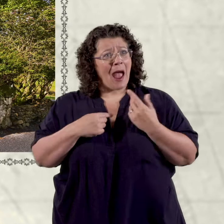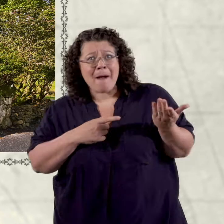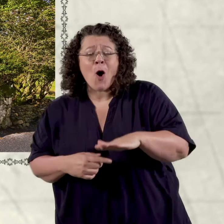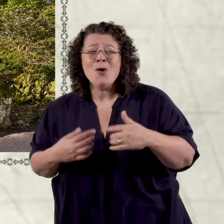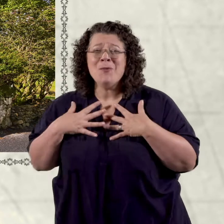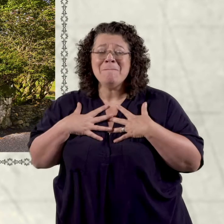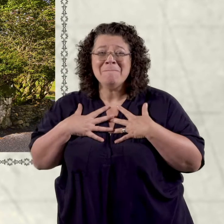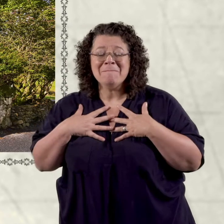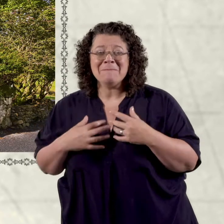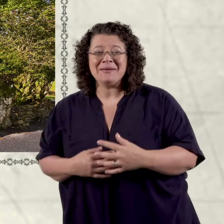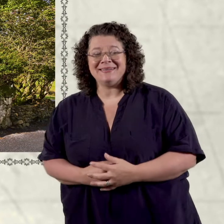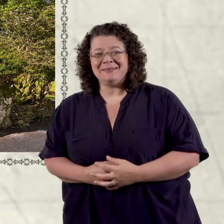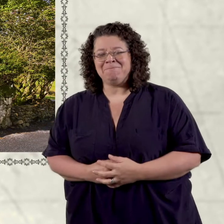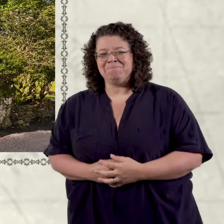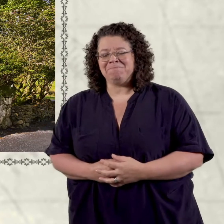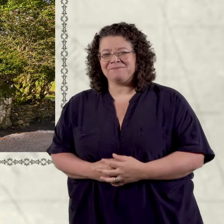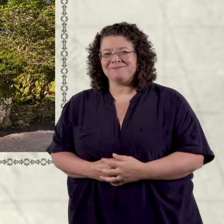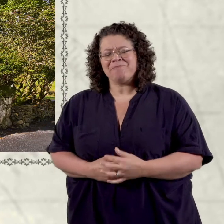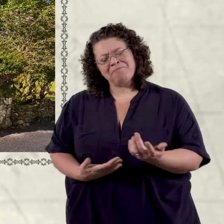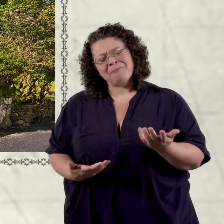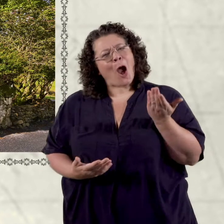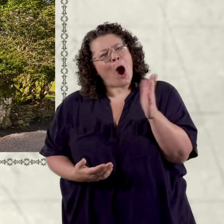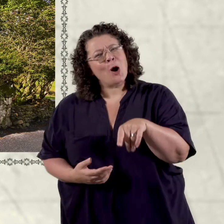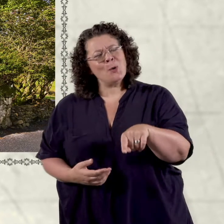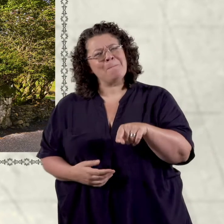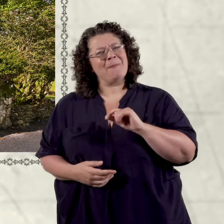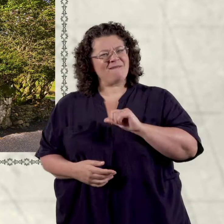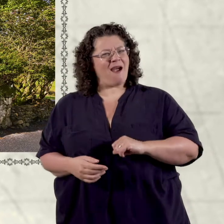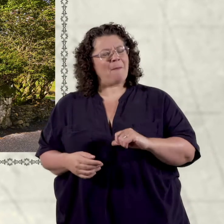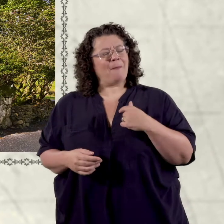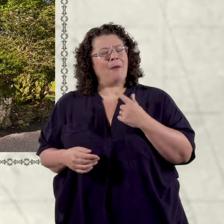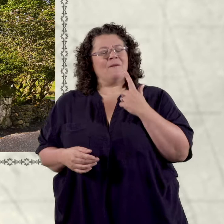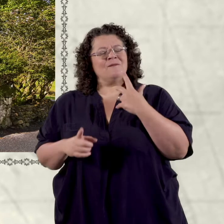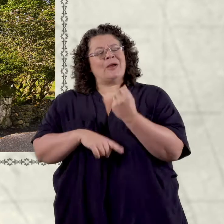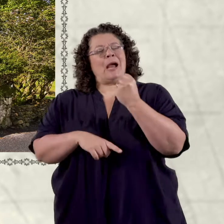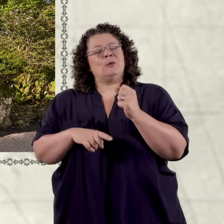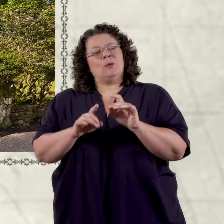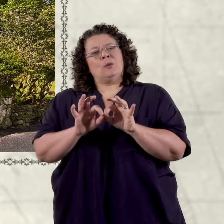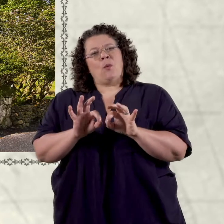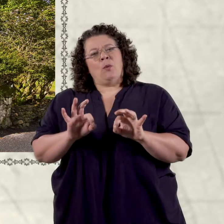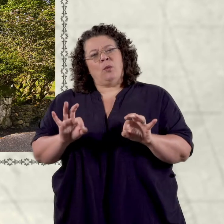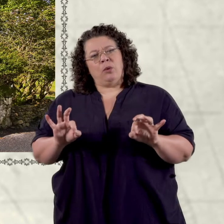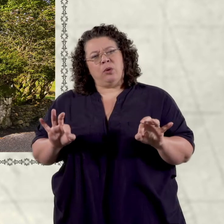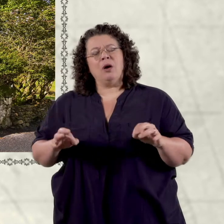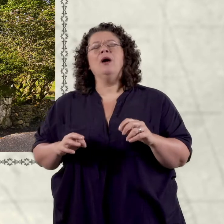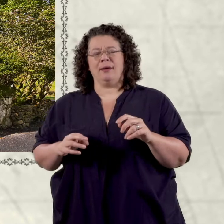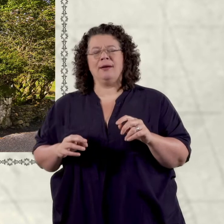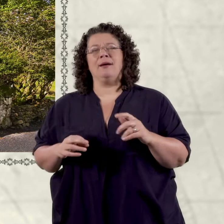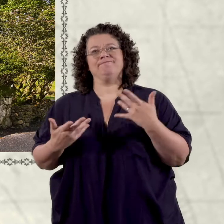Ac adra, yn yr Ysgwrn, mi ges i lonydd, a mi ges i